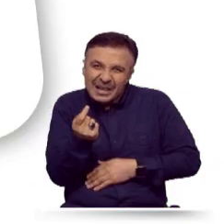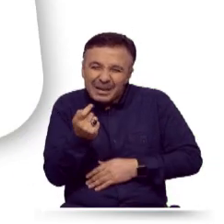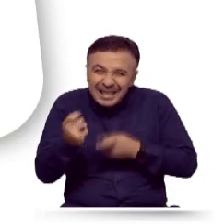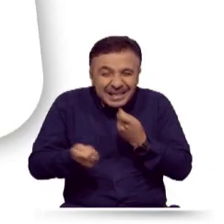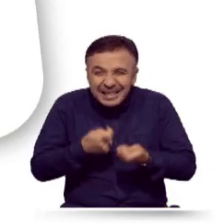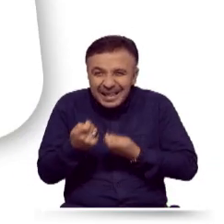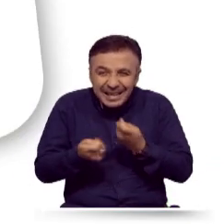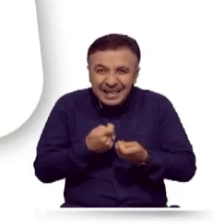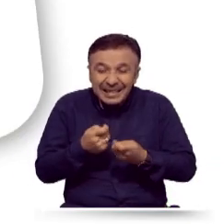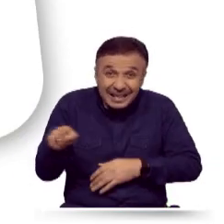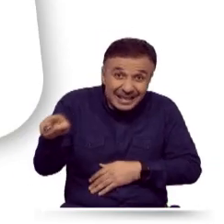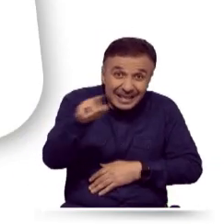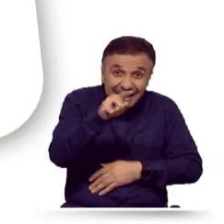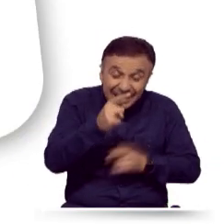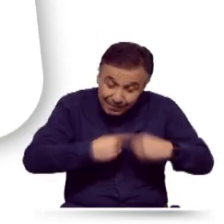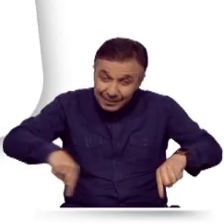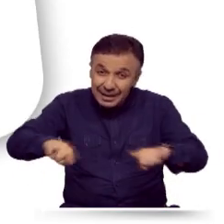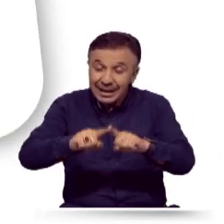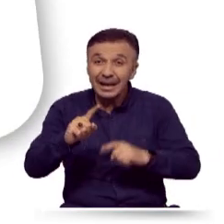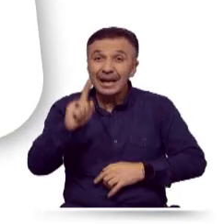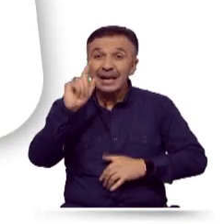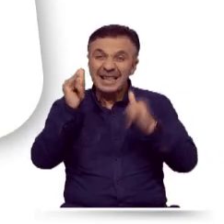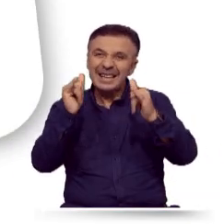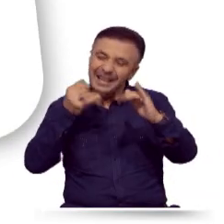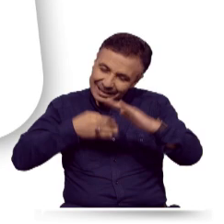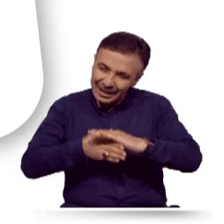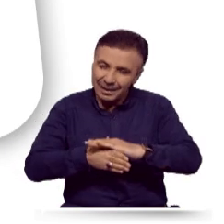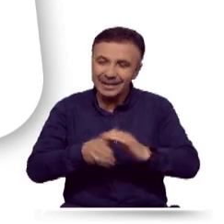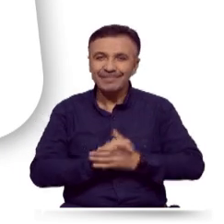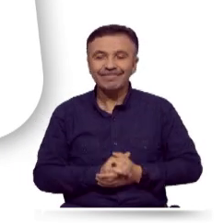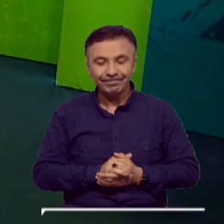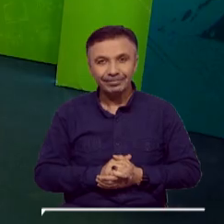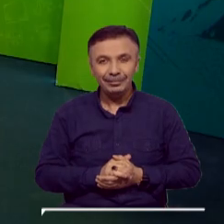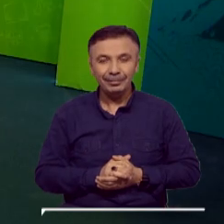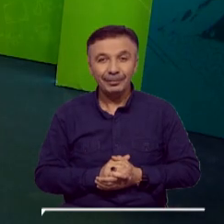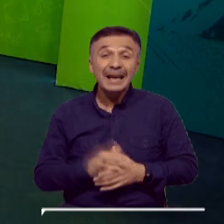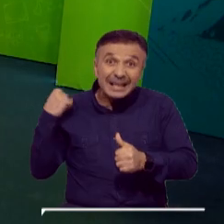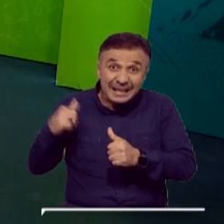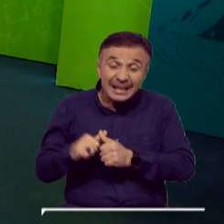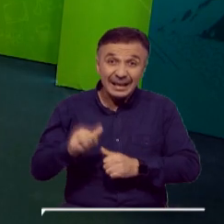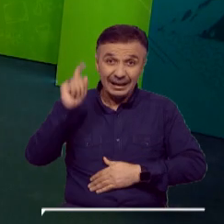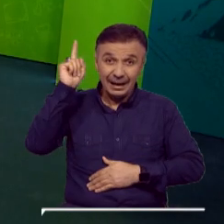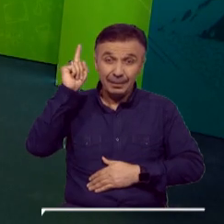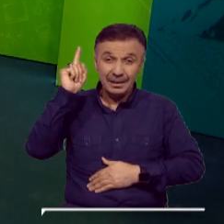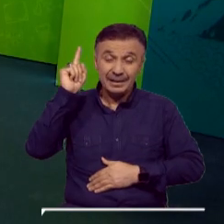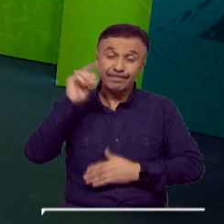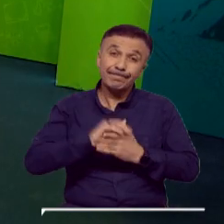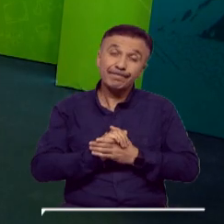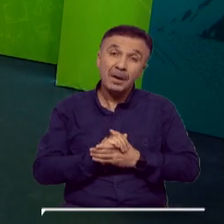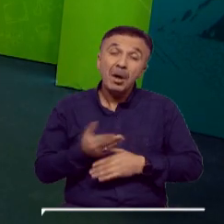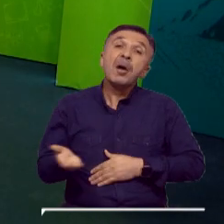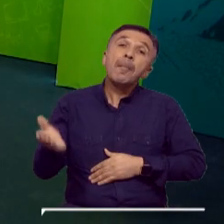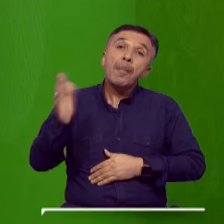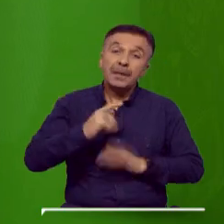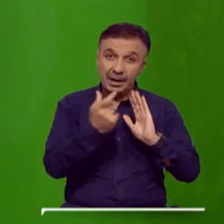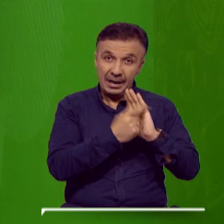gayret edersek sizler de bizler de cennete gidebiliriz. Yine Rabbimiz Celle Celaluhu başka bir